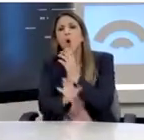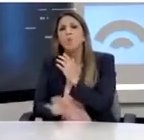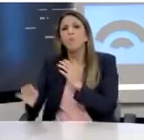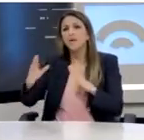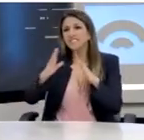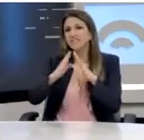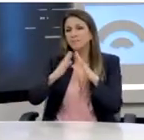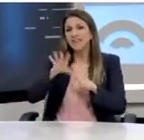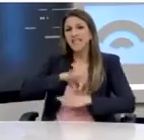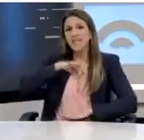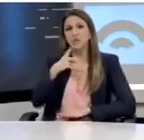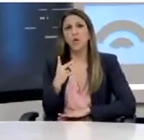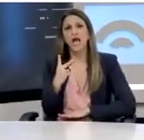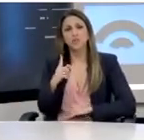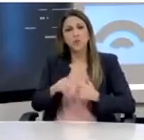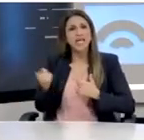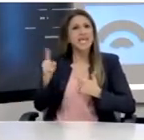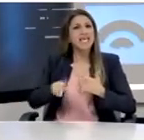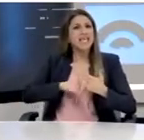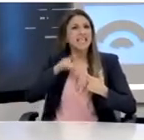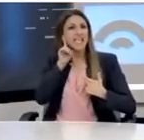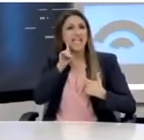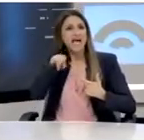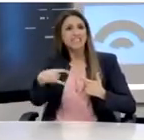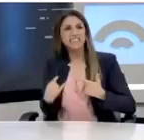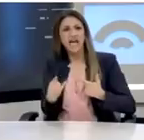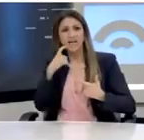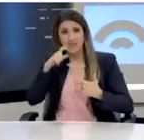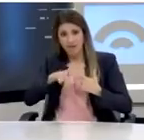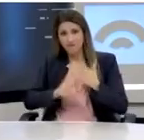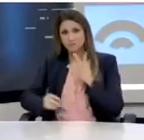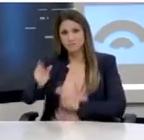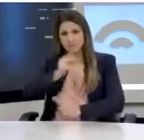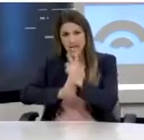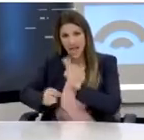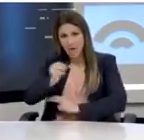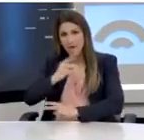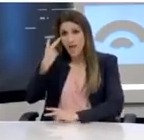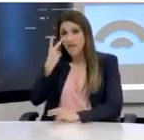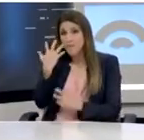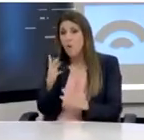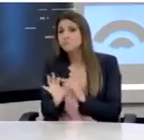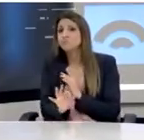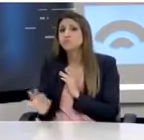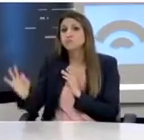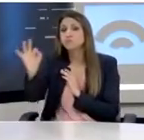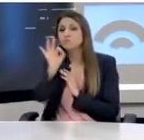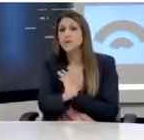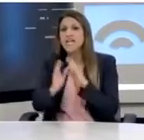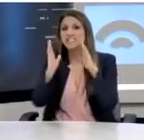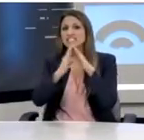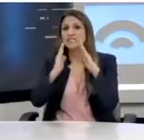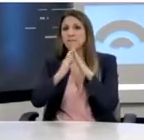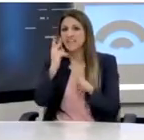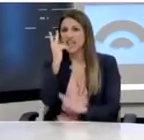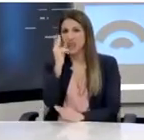κυρίου Καστόρη, της κυρίας Τζάκρη, και τούτη την ώρα που μιλάμε, έξω από το σπίτι δύο